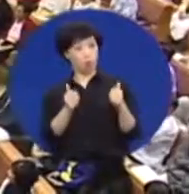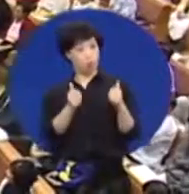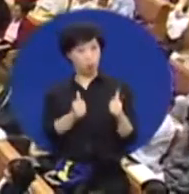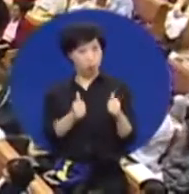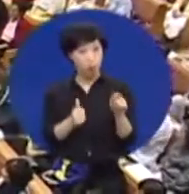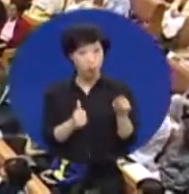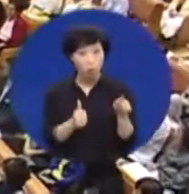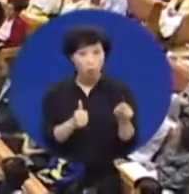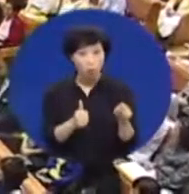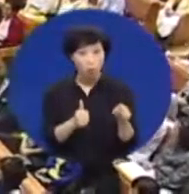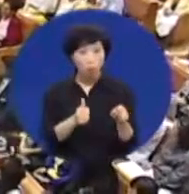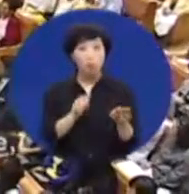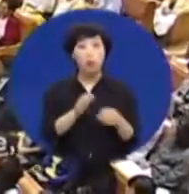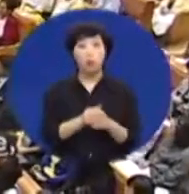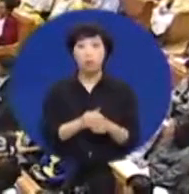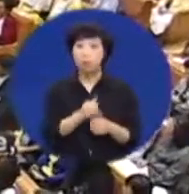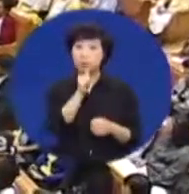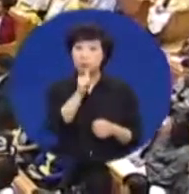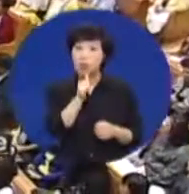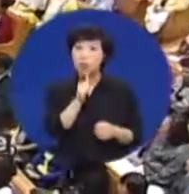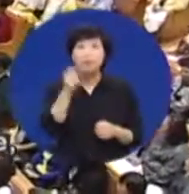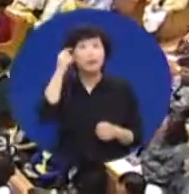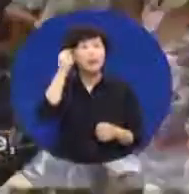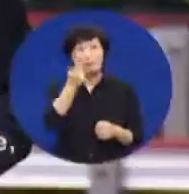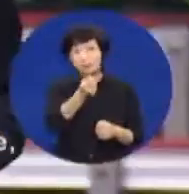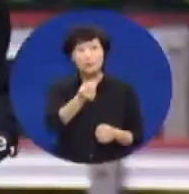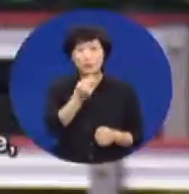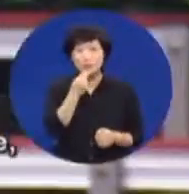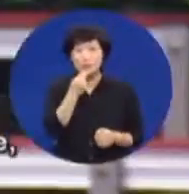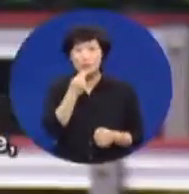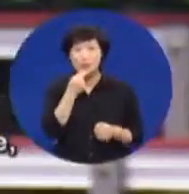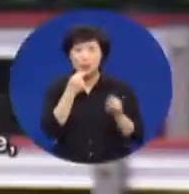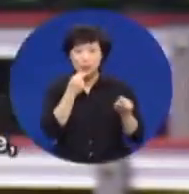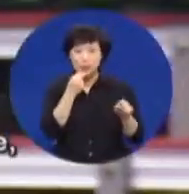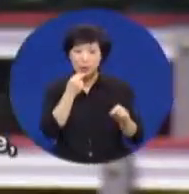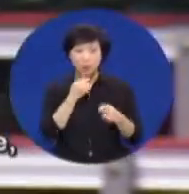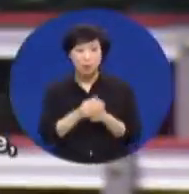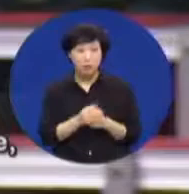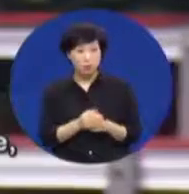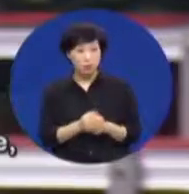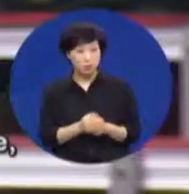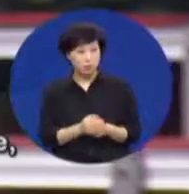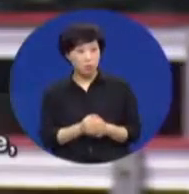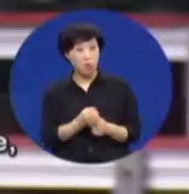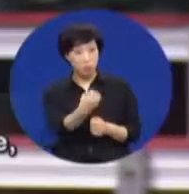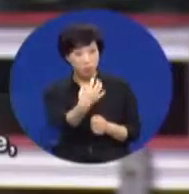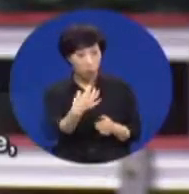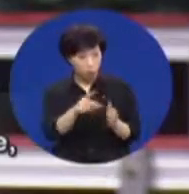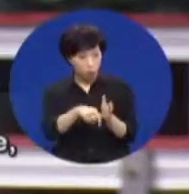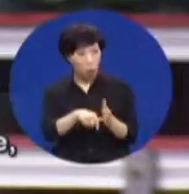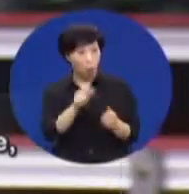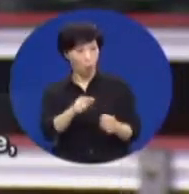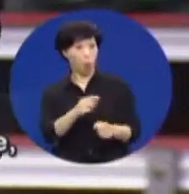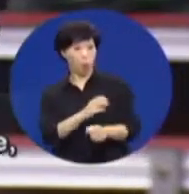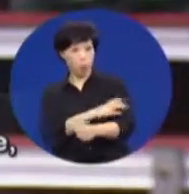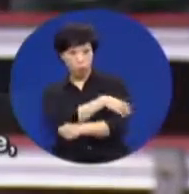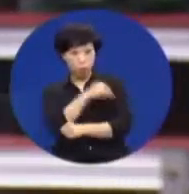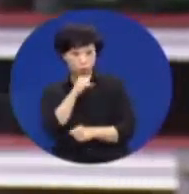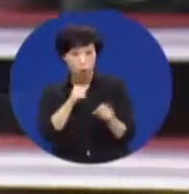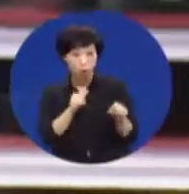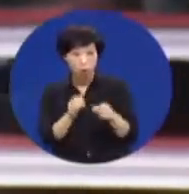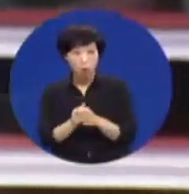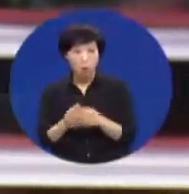그래도 인정이 되는 사람이다. 아, 저 사람의 말에 그래도 힘이 좀 실리고 많은